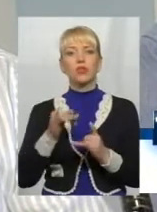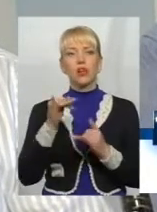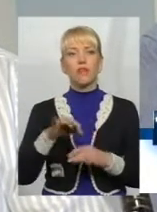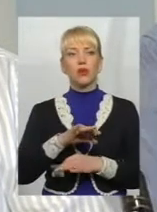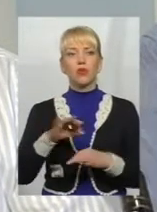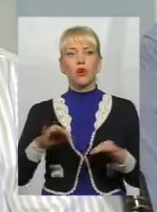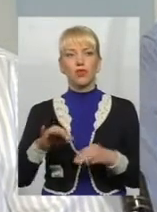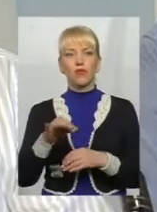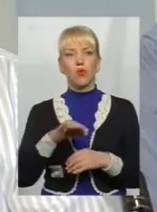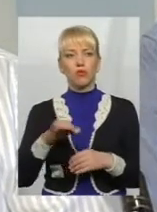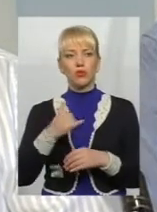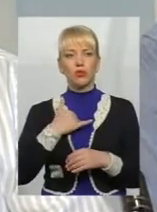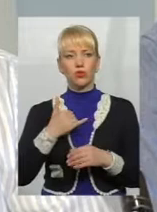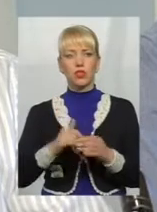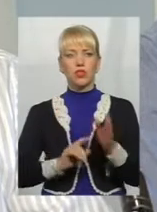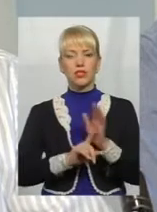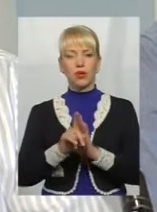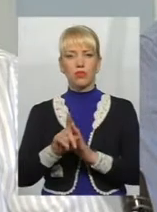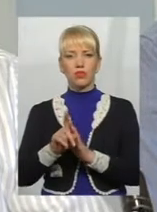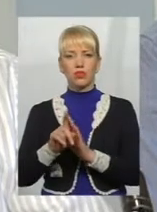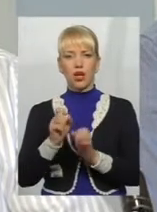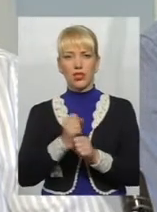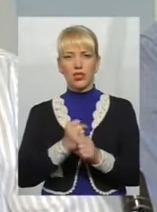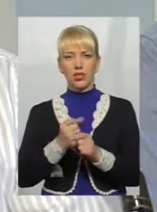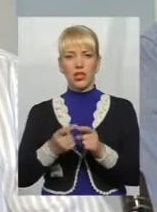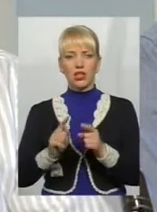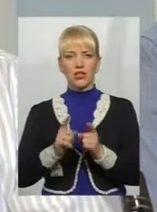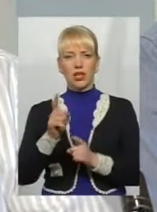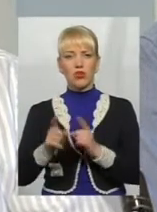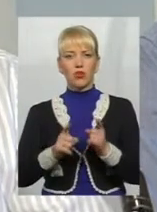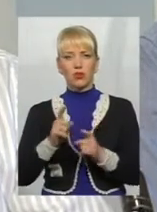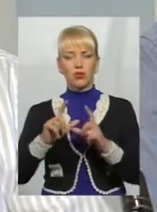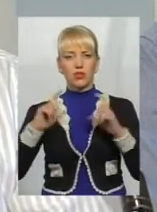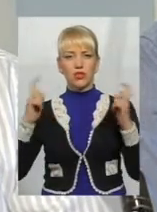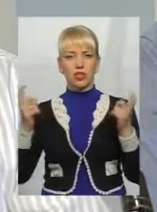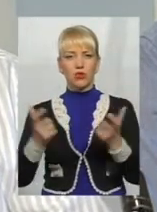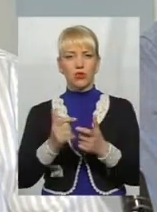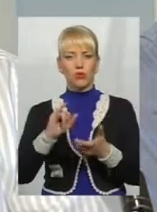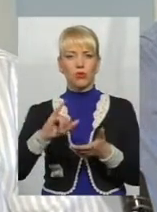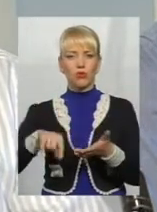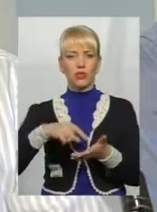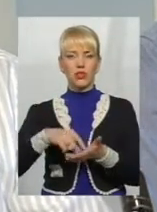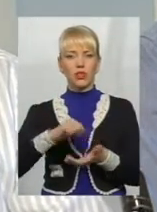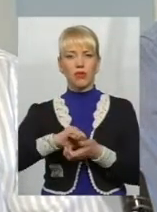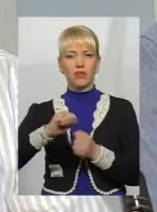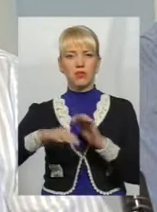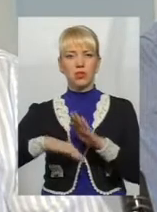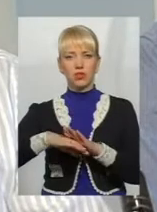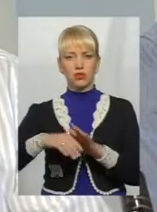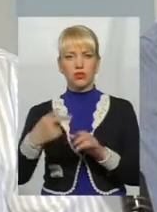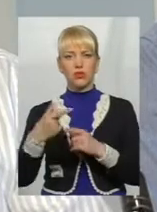в області в нас запускається. Це і реконструкція стадіону і в місті Кам'янці-Подільському, там, де